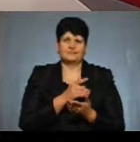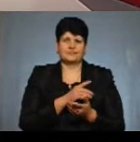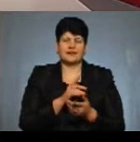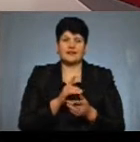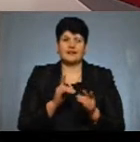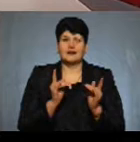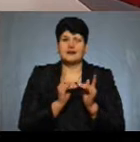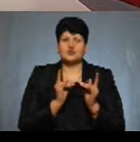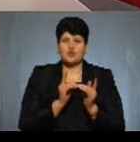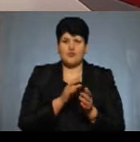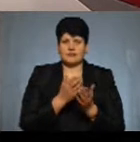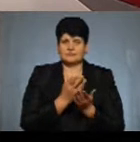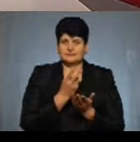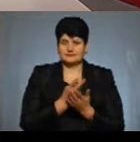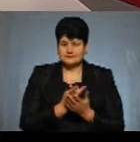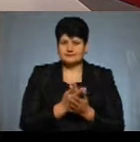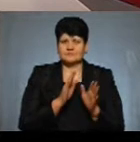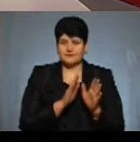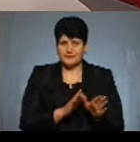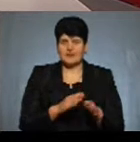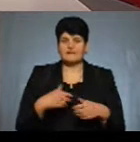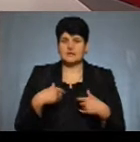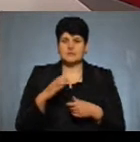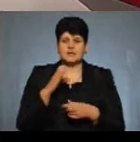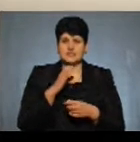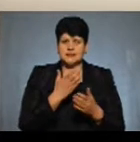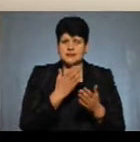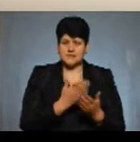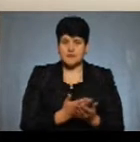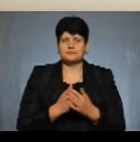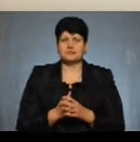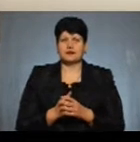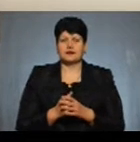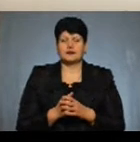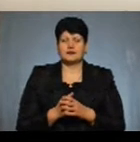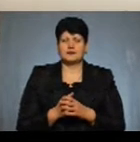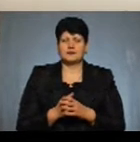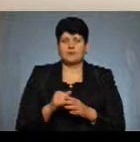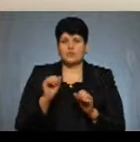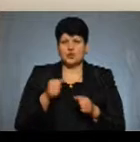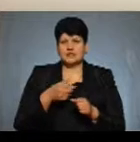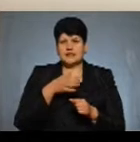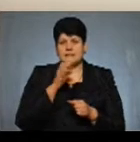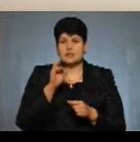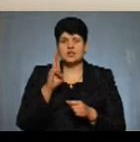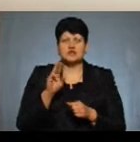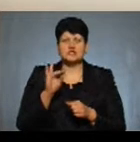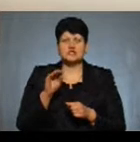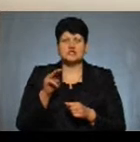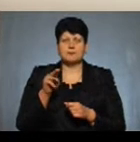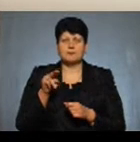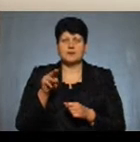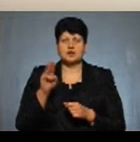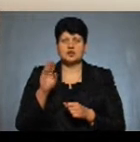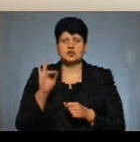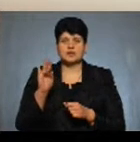рідини насиченої, наприклад, тим же ж вітаміном С. Як природні засоби, там можна напій шипшину, яка